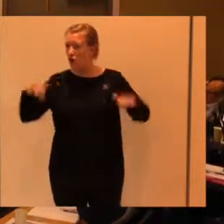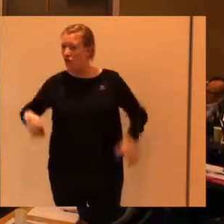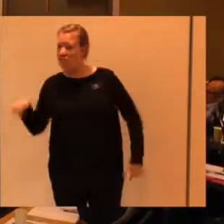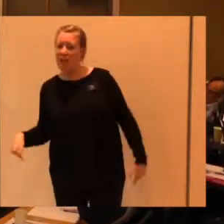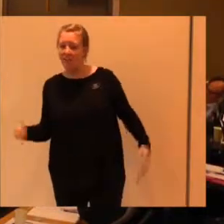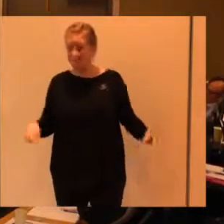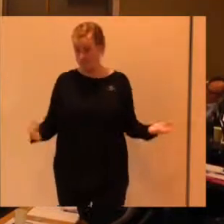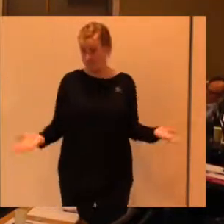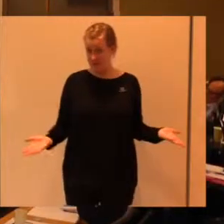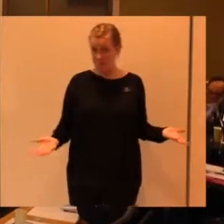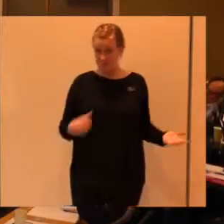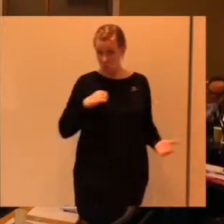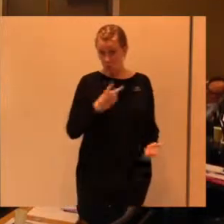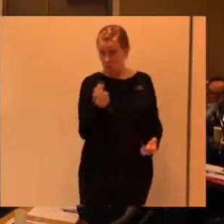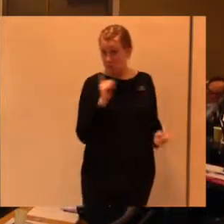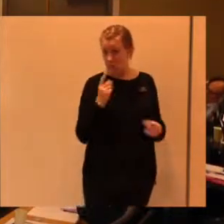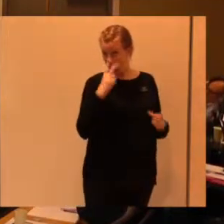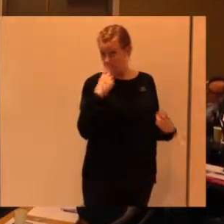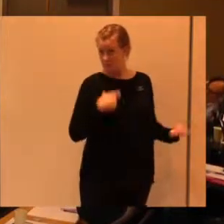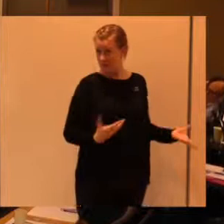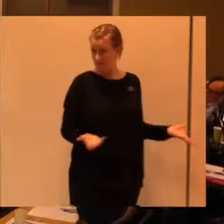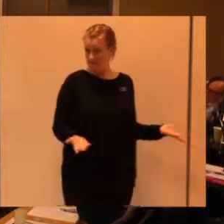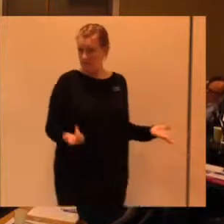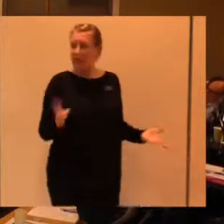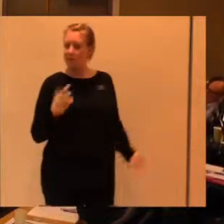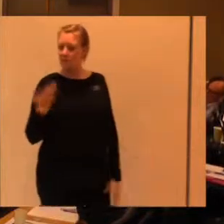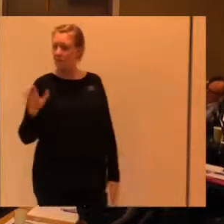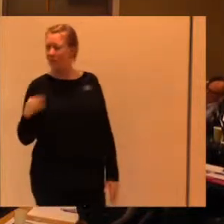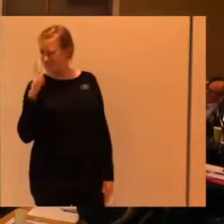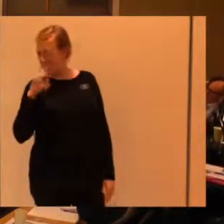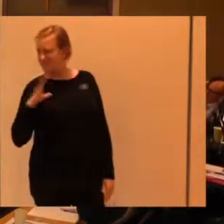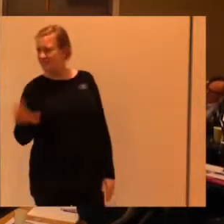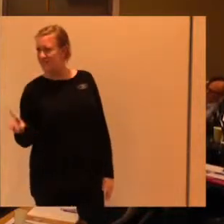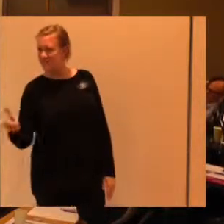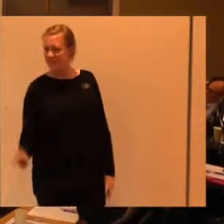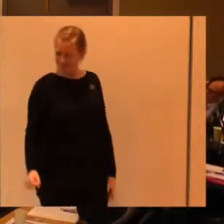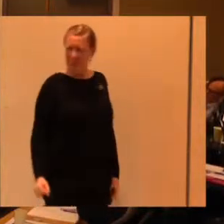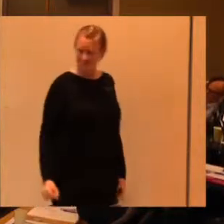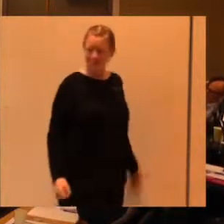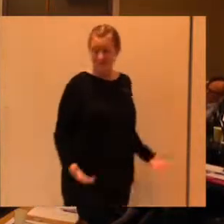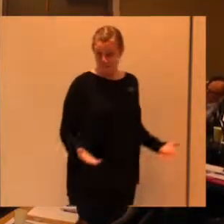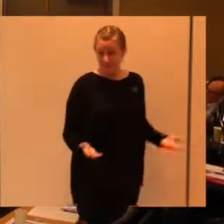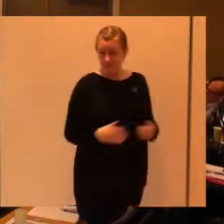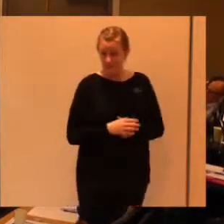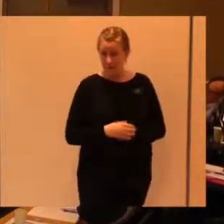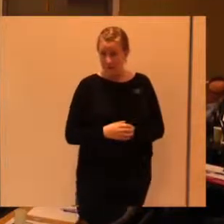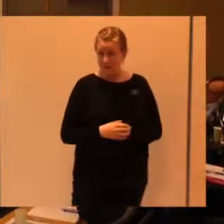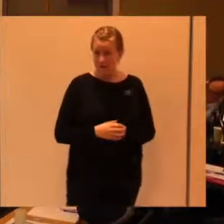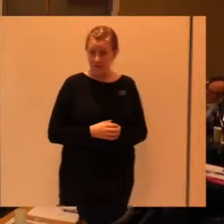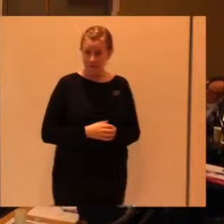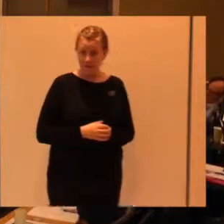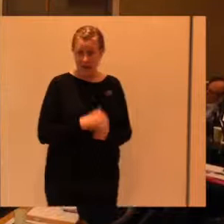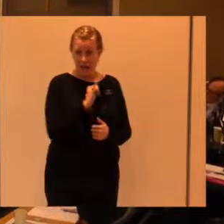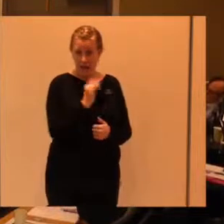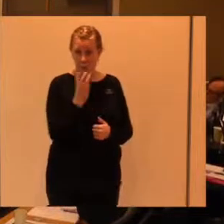ju roligt om någon annan ser att jag var där, eller om jag möjligen kommer tillbaks och ser att, för det är det som står på den här byggnaden, ja, I was